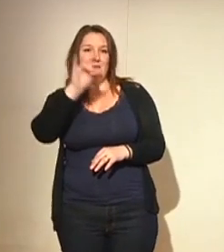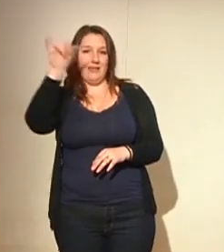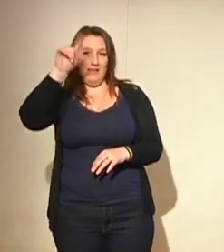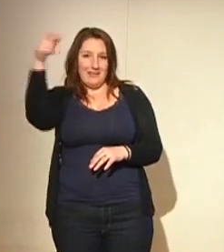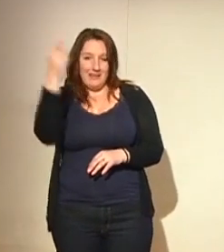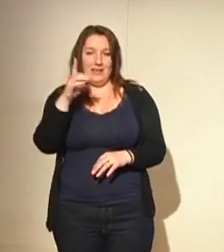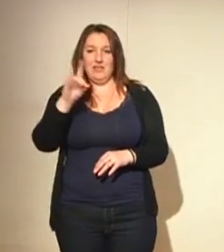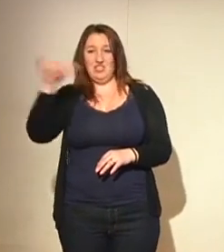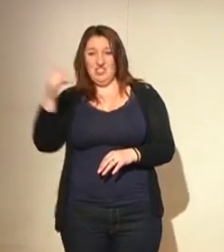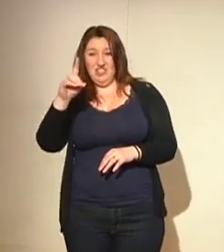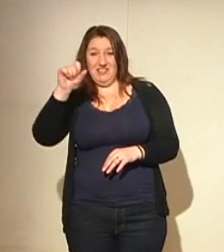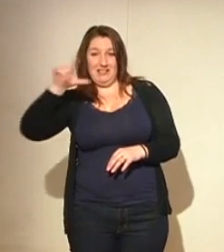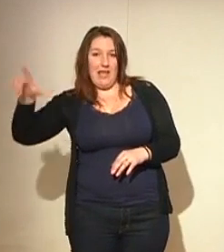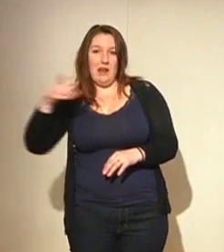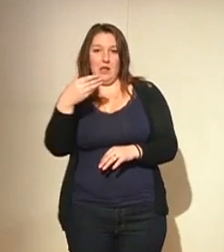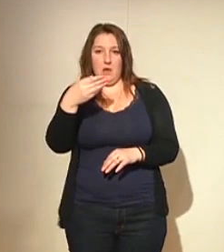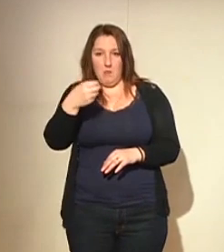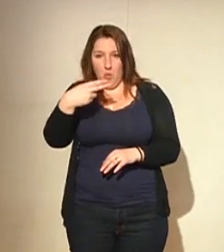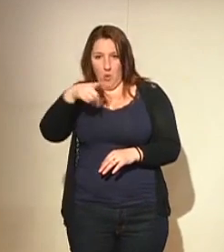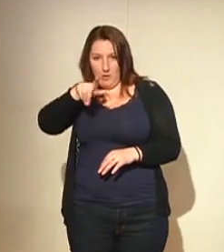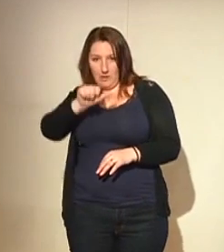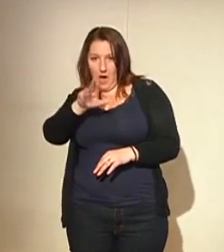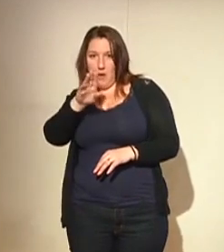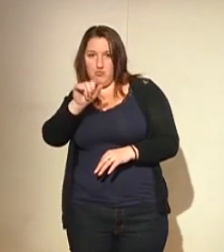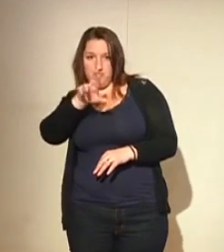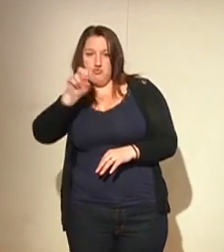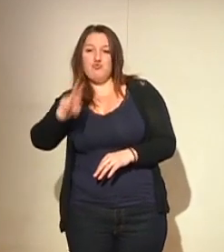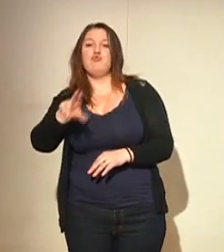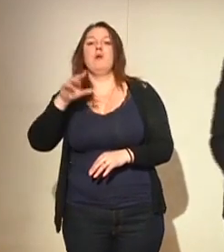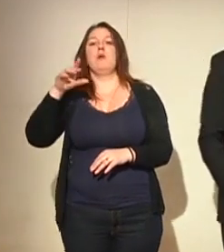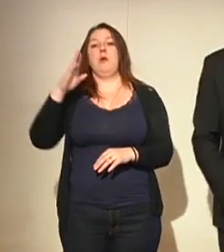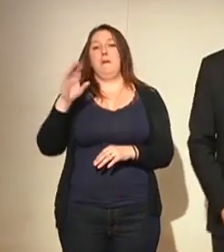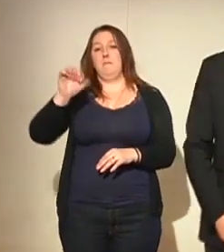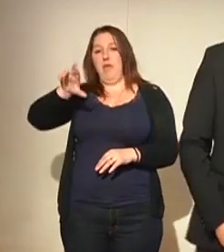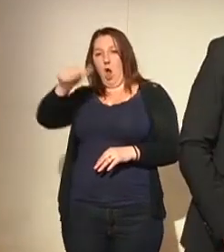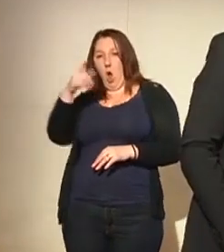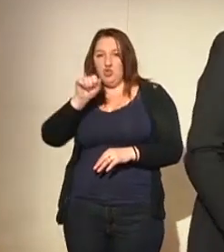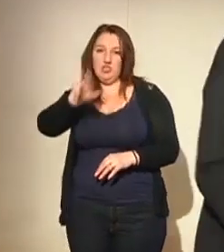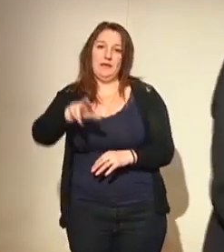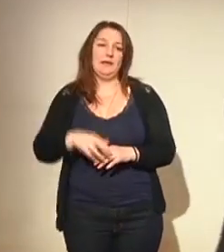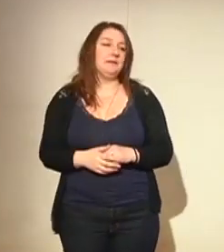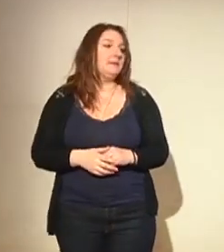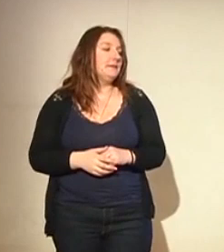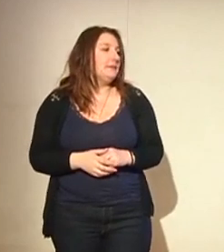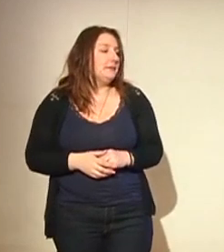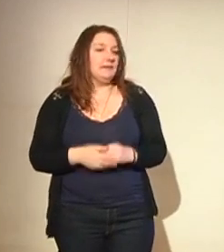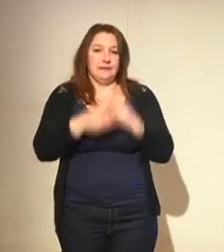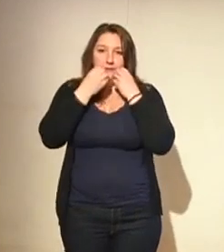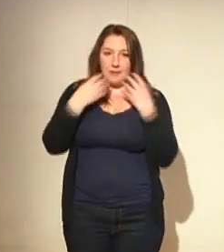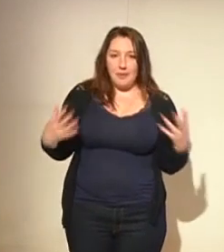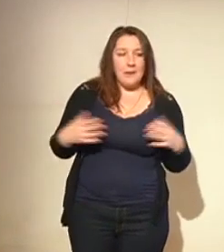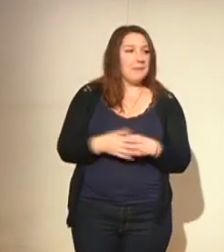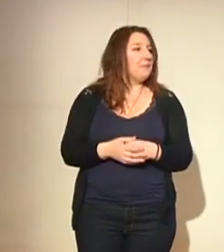gaberu Béranger très bien il nous faut